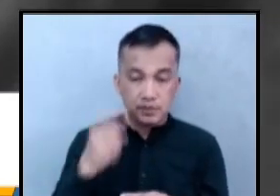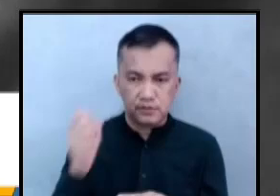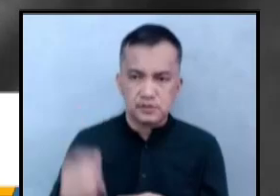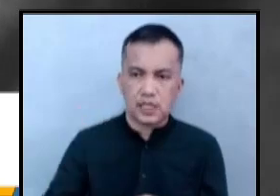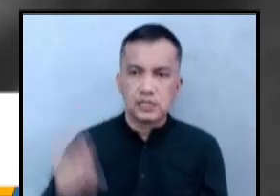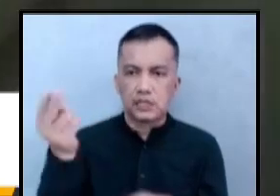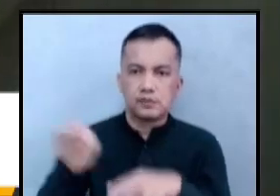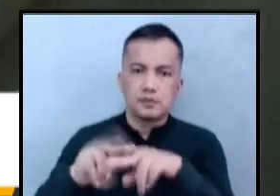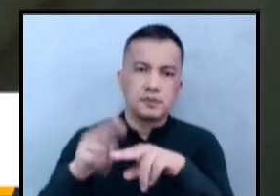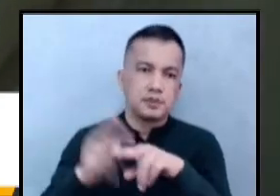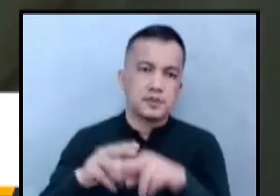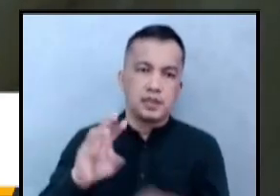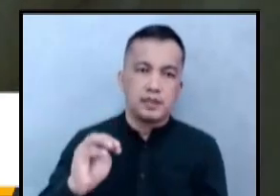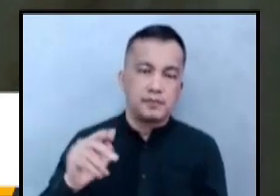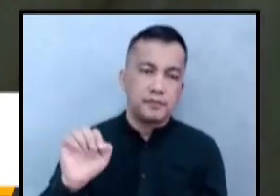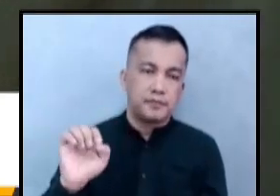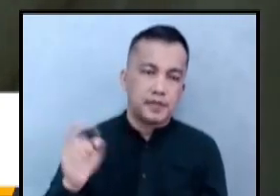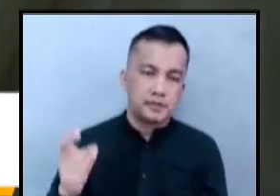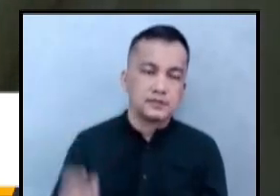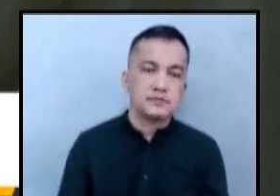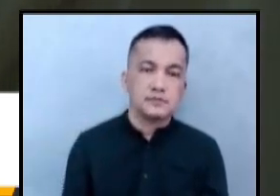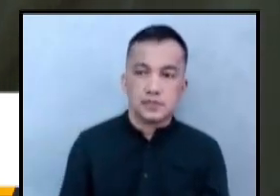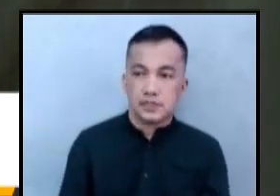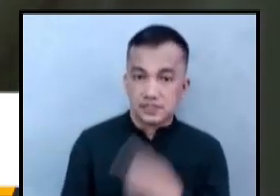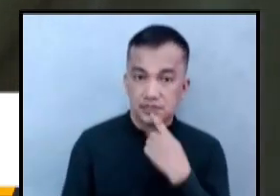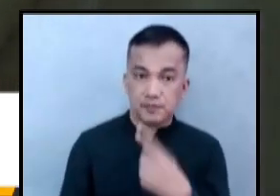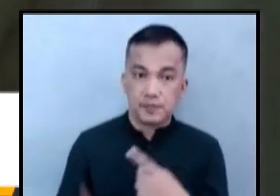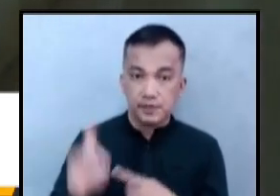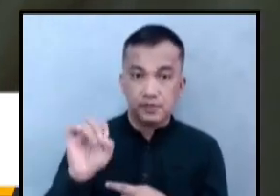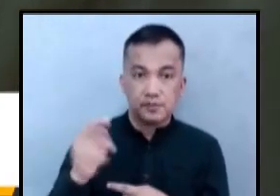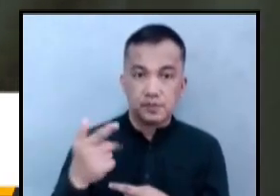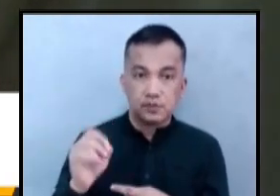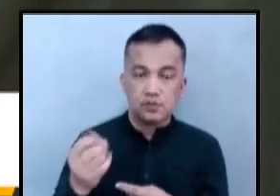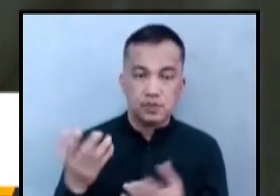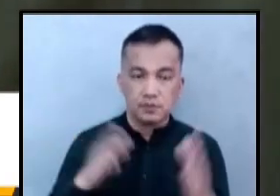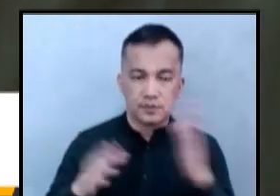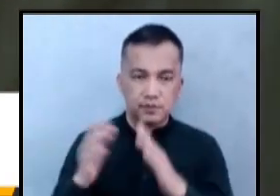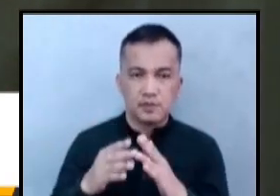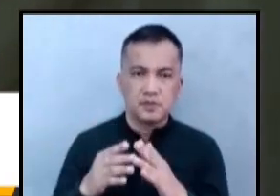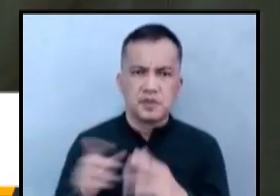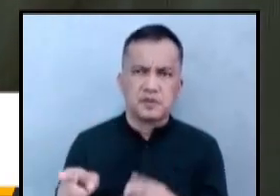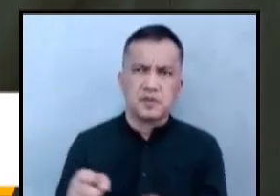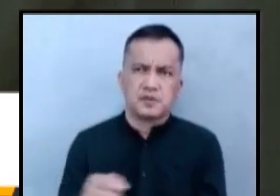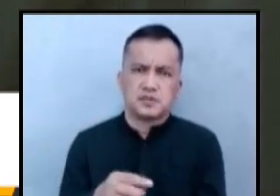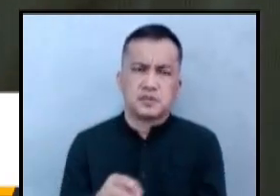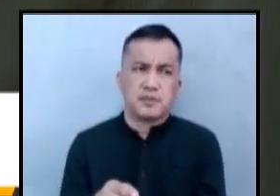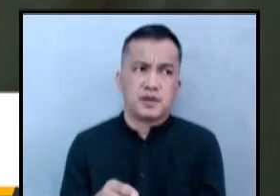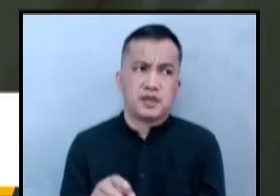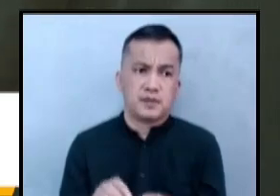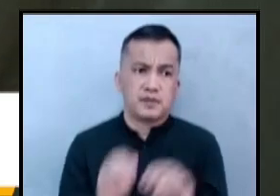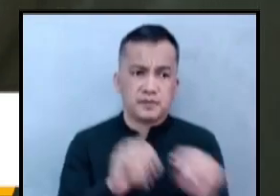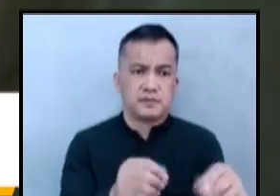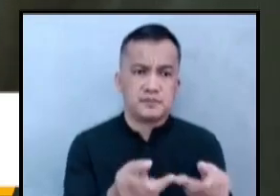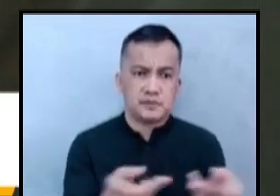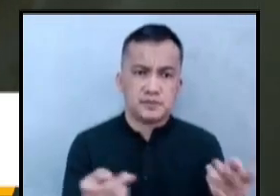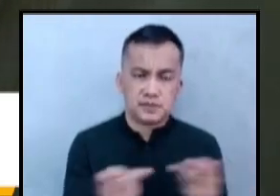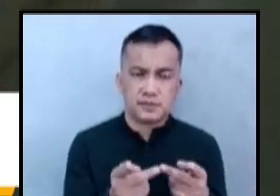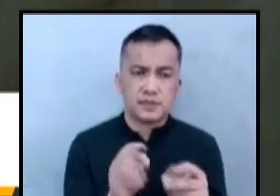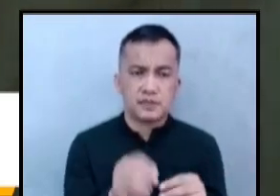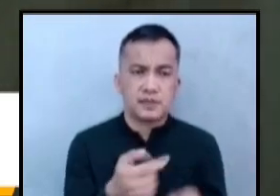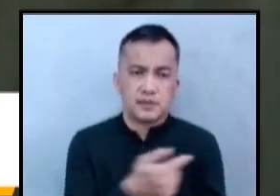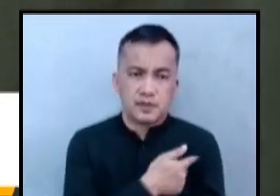Mpox. Nilinaw din ni Domingo na wala namang problema sa mga pasilidad na paglalagyan ng bakuna dahil maaari namang gamitin ang